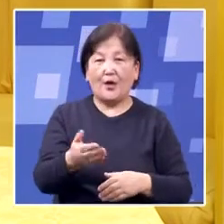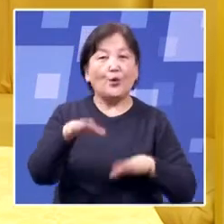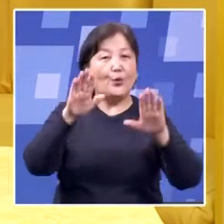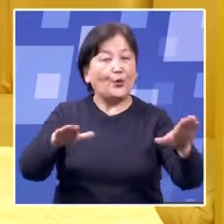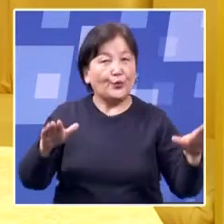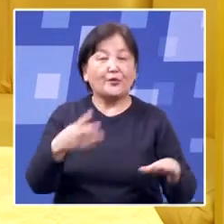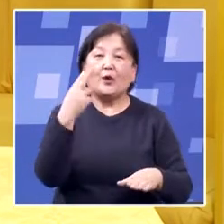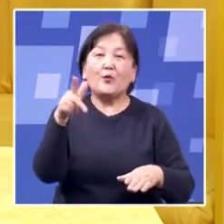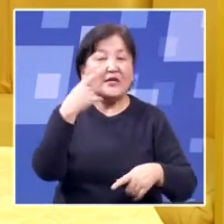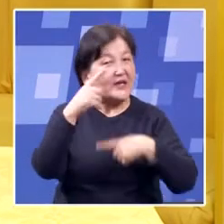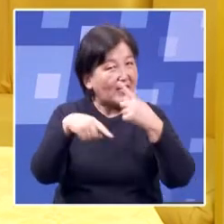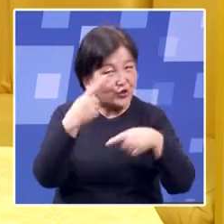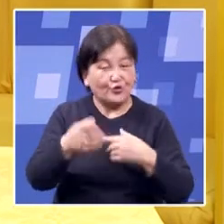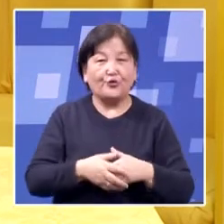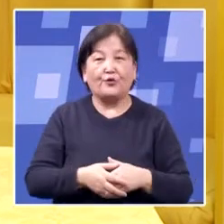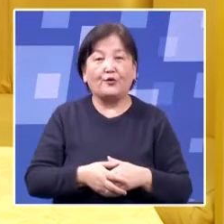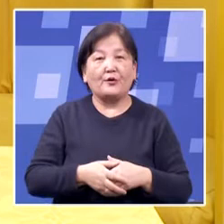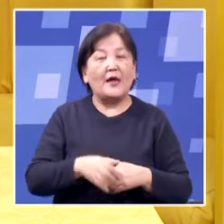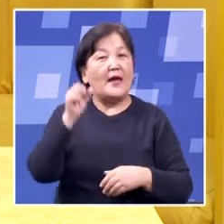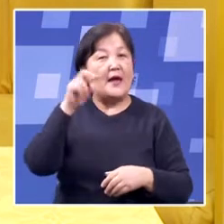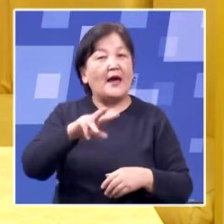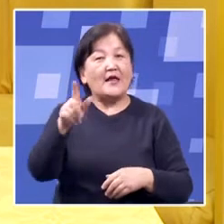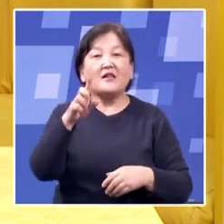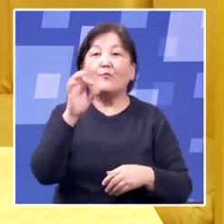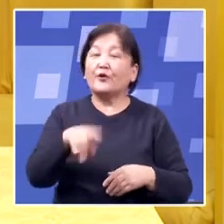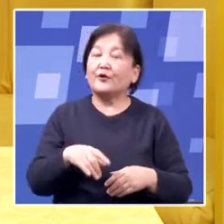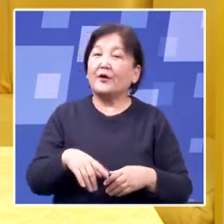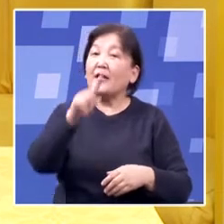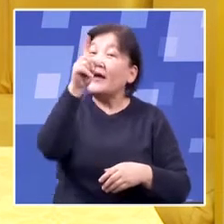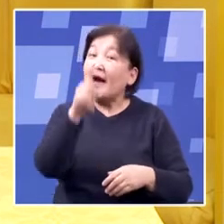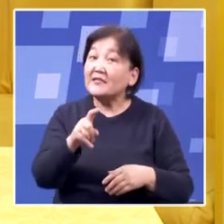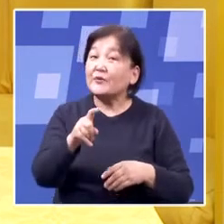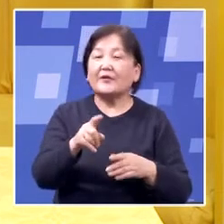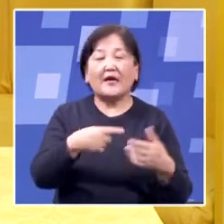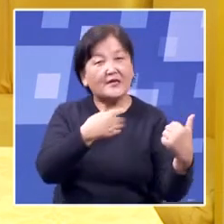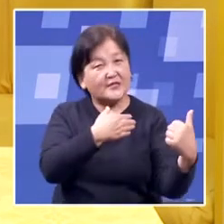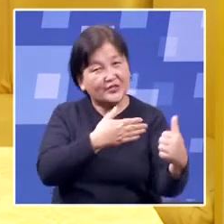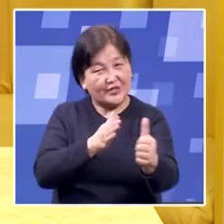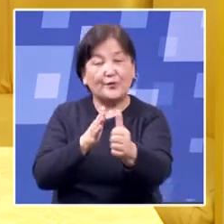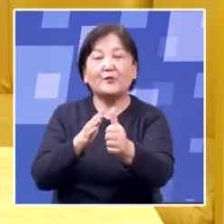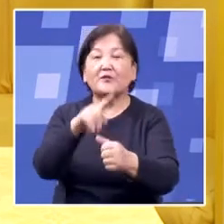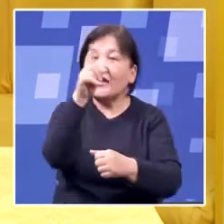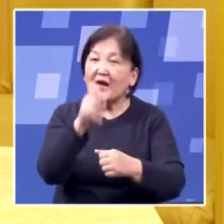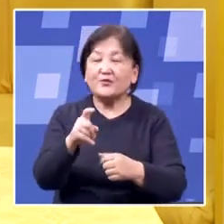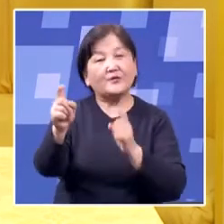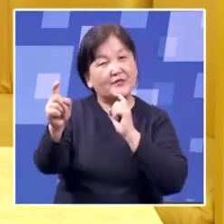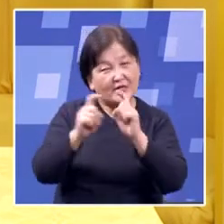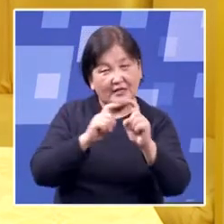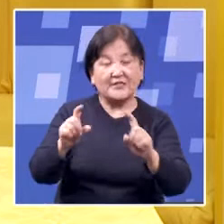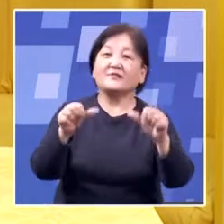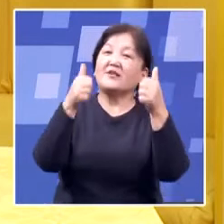эхчүүдээ, хүүхдүүдтэй үлгэр ярьж өгөхдөө аль болох асуултаар чиглүүлж дэмжлэг